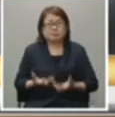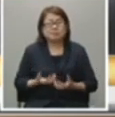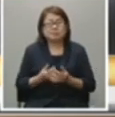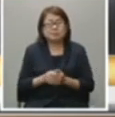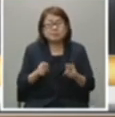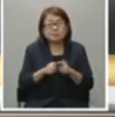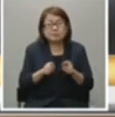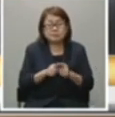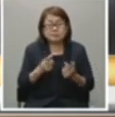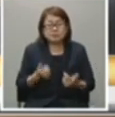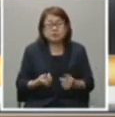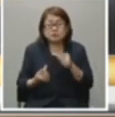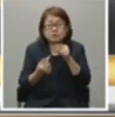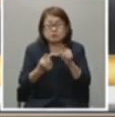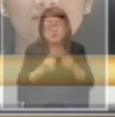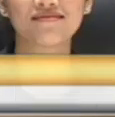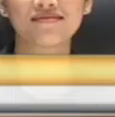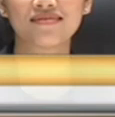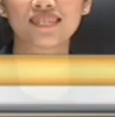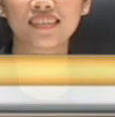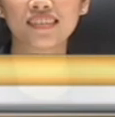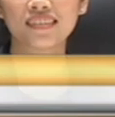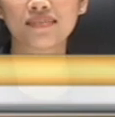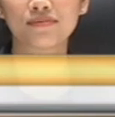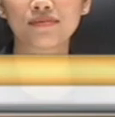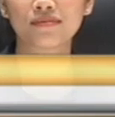ศรษฐกิจไทยกำลังอยู่ในภาวะดิ่งลงเหวค่ะ